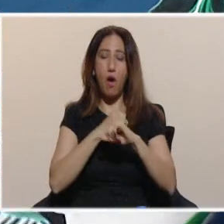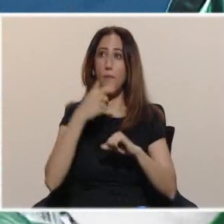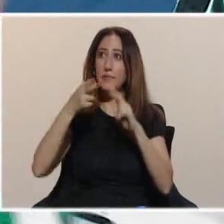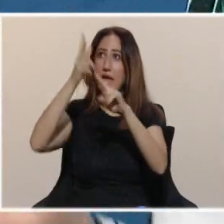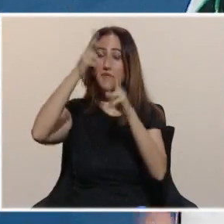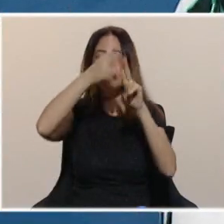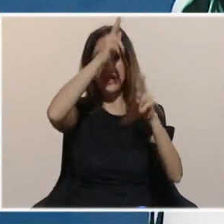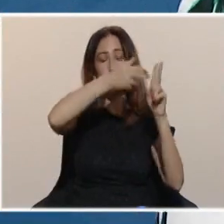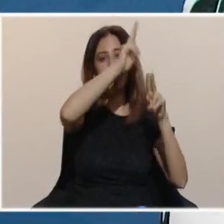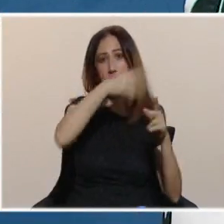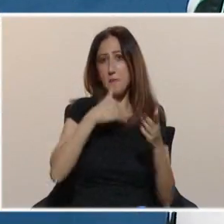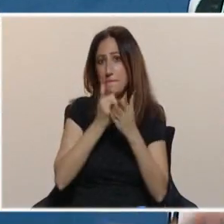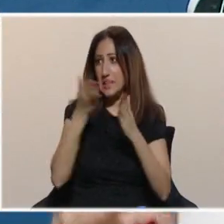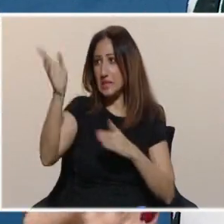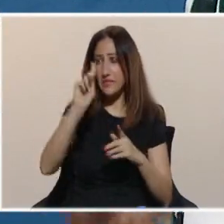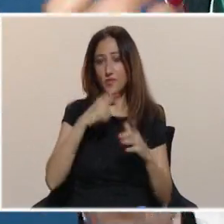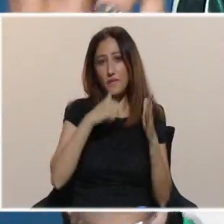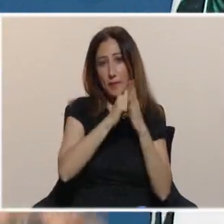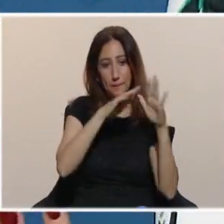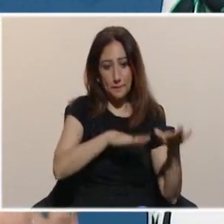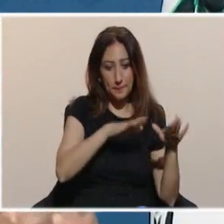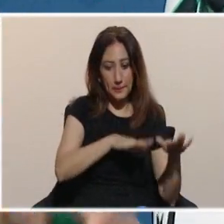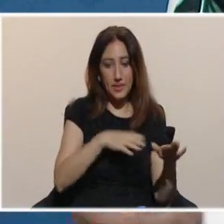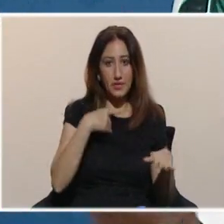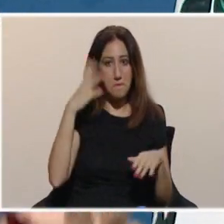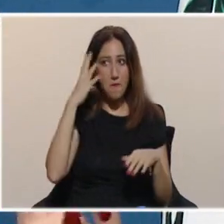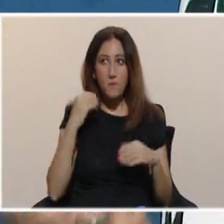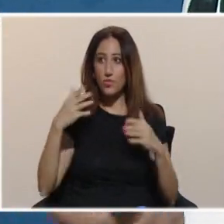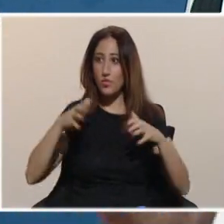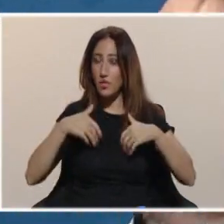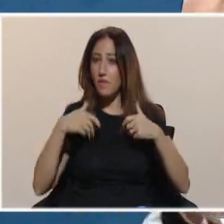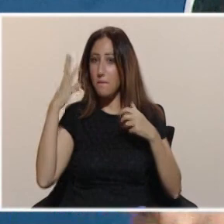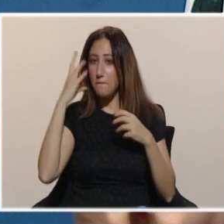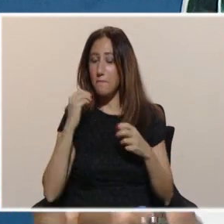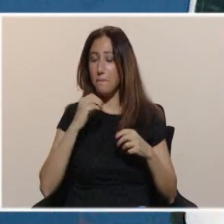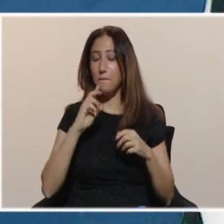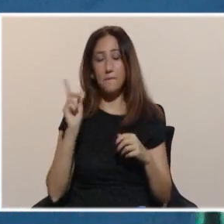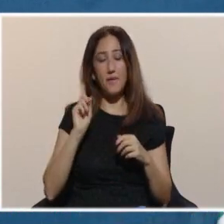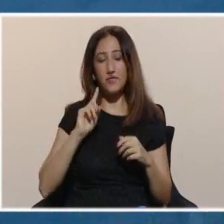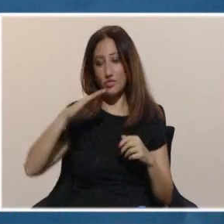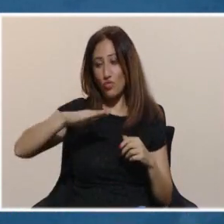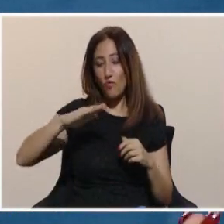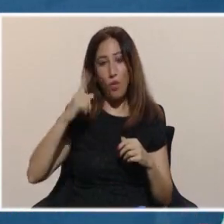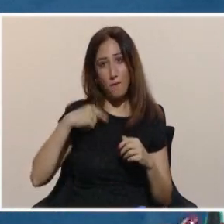لبلد لبلد لبلد. فلا، لا عشت المراهقه اللي المفروض اعيشها ولا الطفوله اللي المفروض